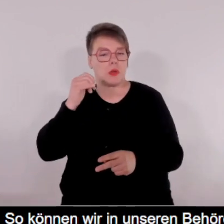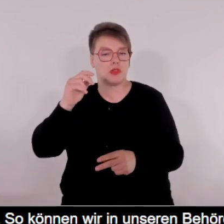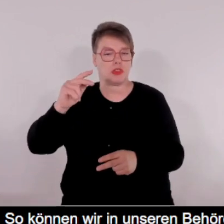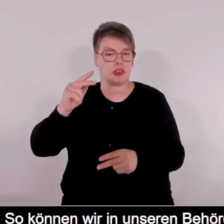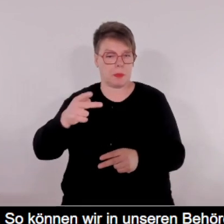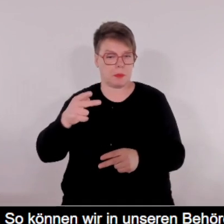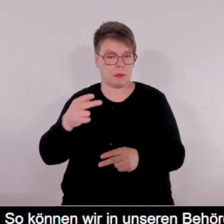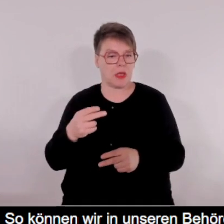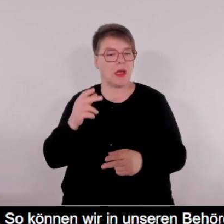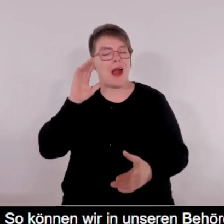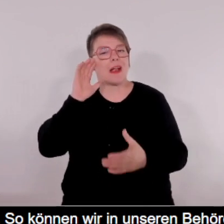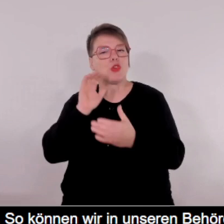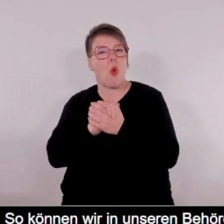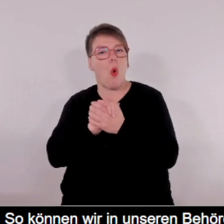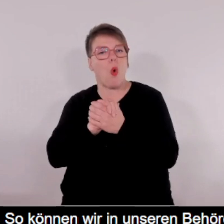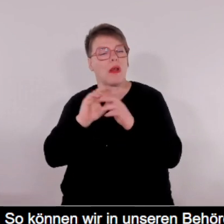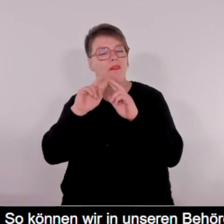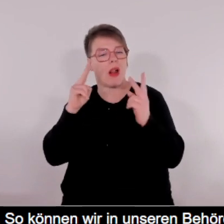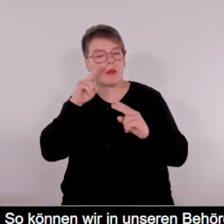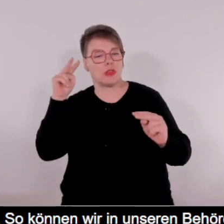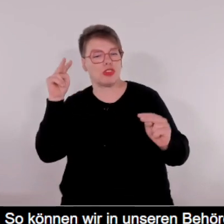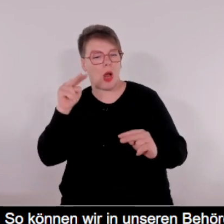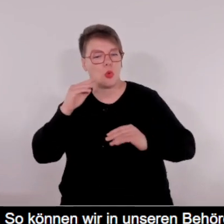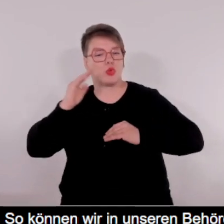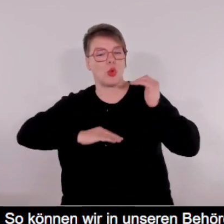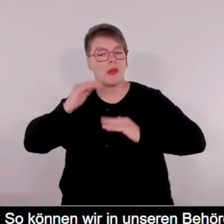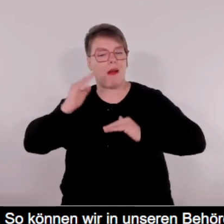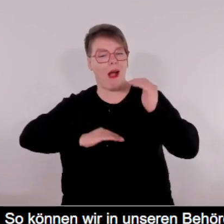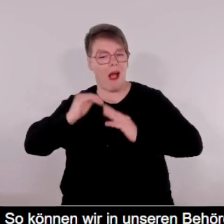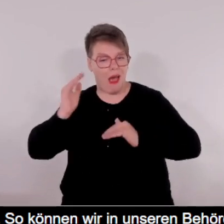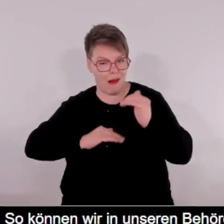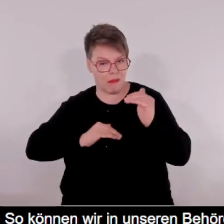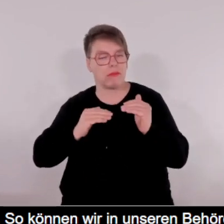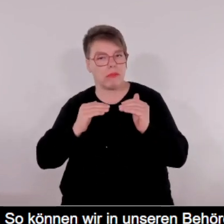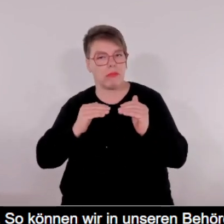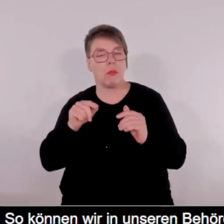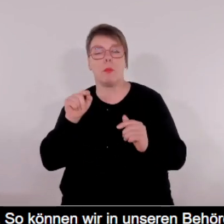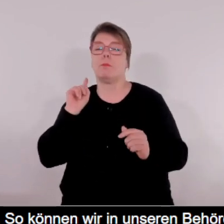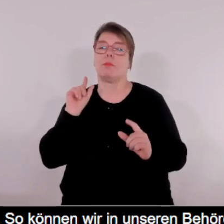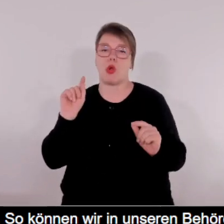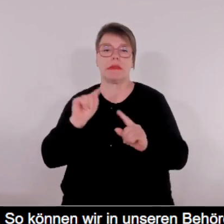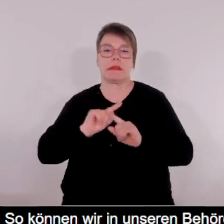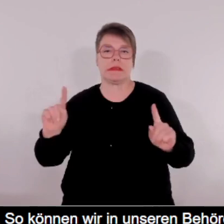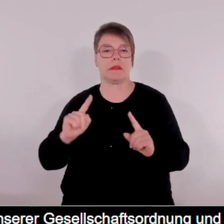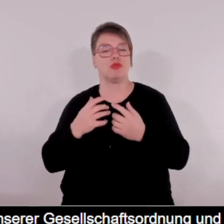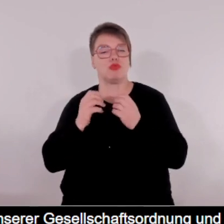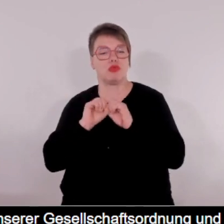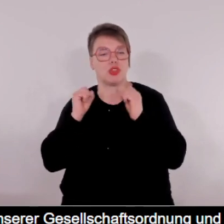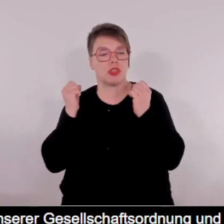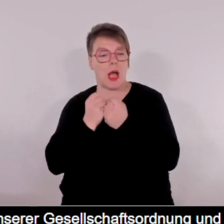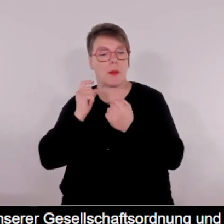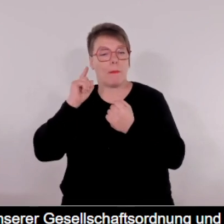grundsätzliche Aussage des Gerichts, dass wir eben nicht das französische Modell der vollständigen,